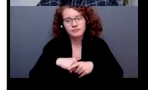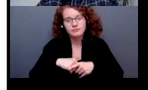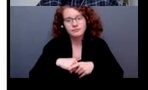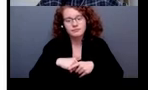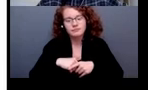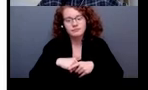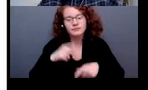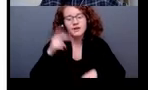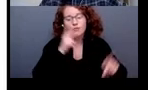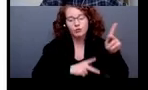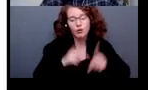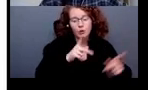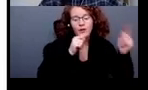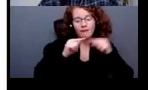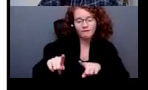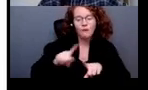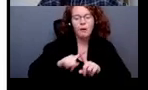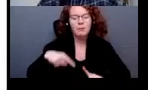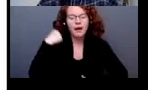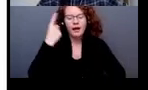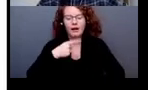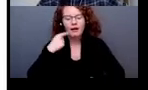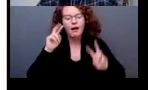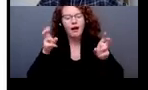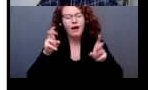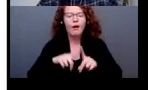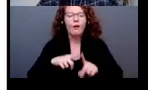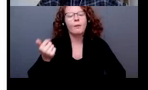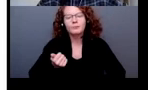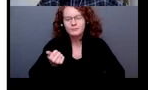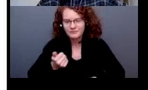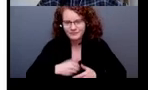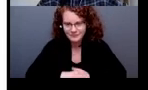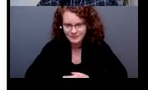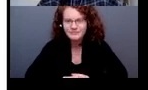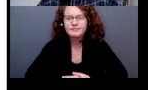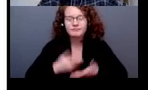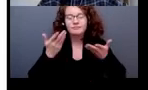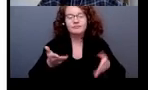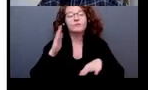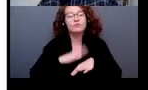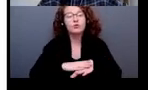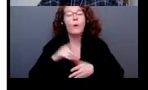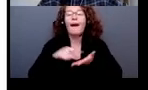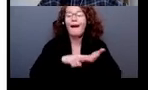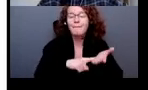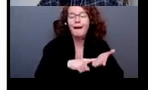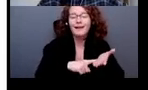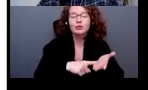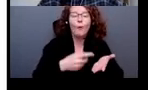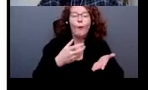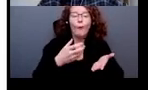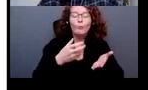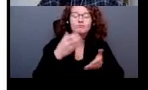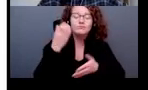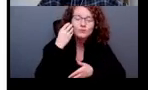attention. Donc ça, c'est une conclusion sur le thème de la réparation des objets numériques. Maintenant, juste pour dire quelques mots, hein, on